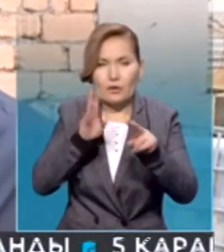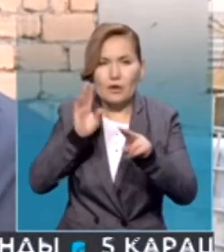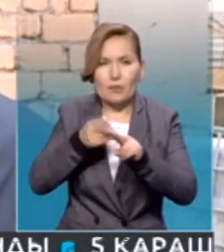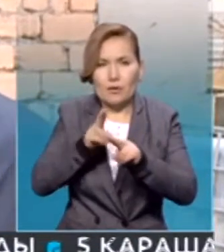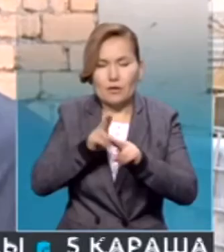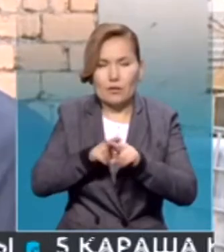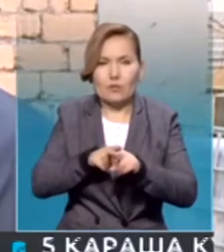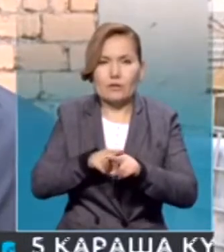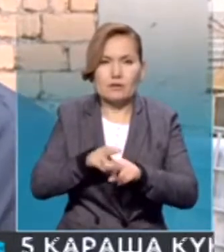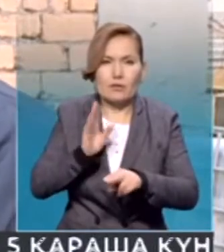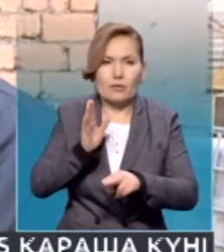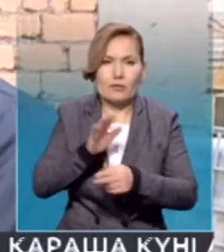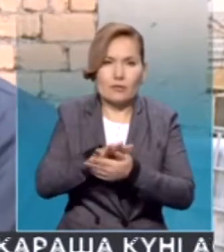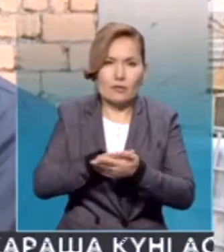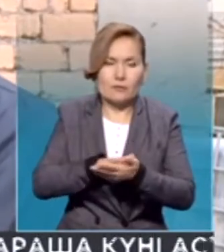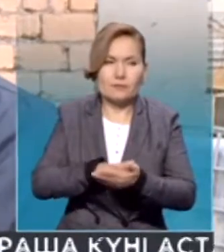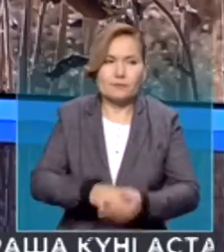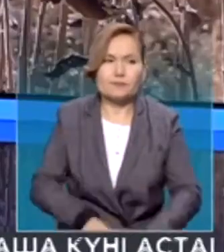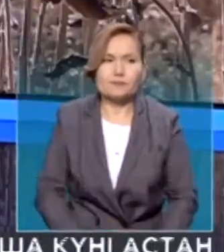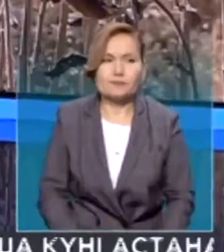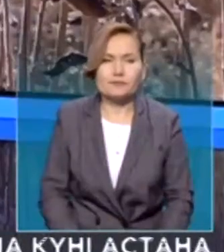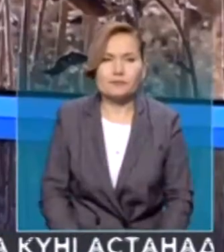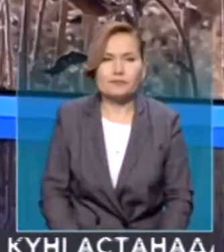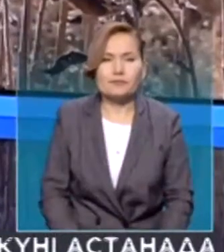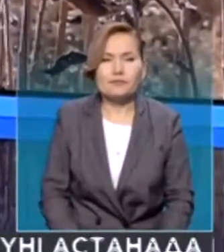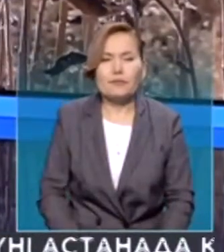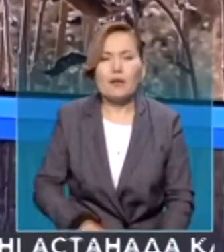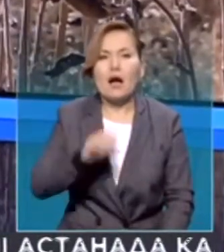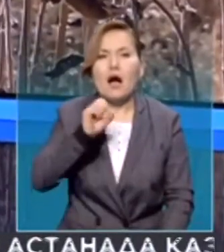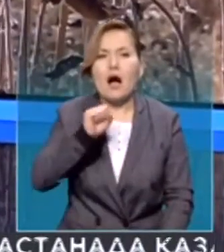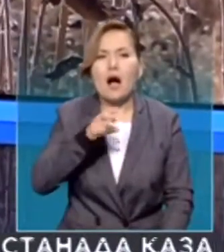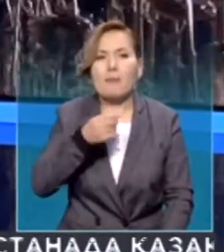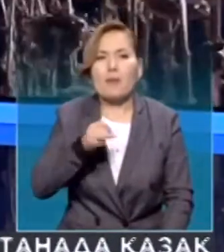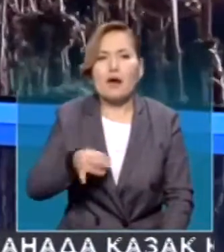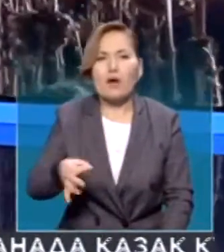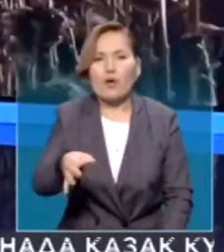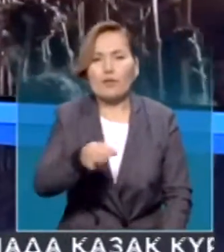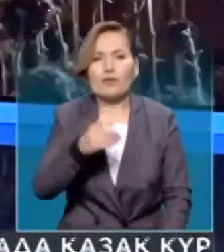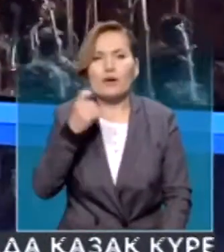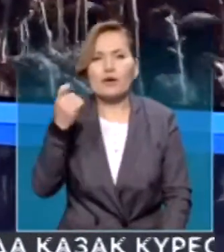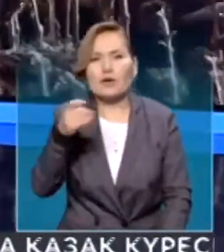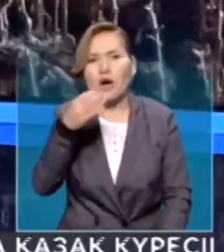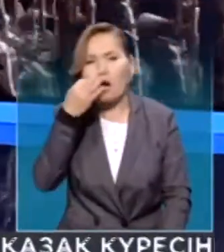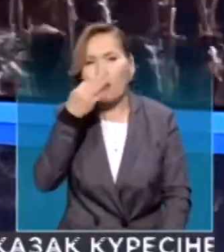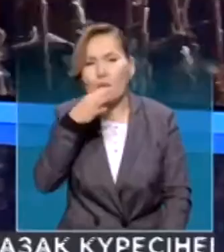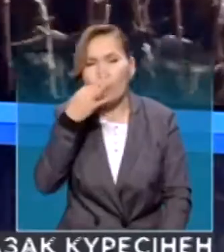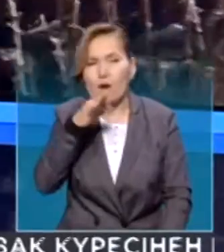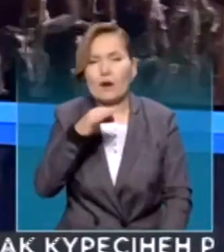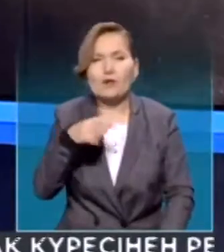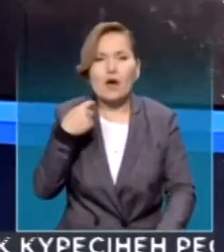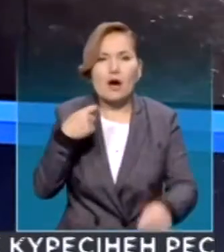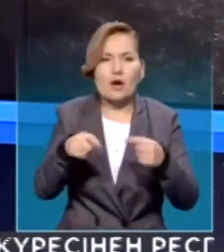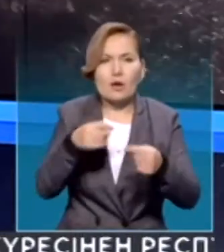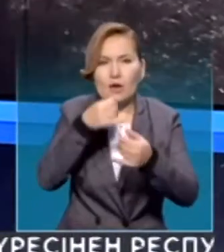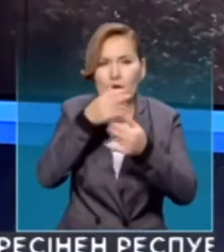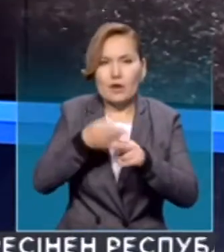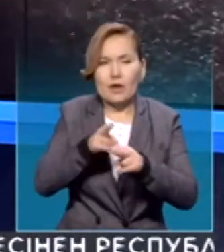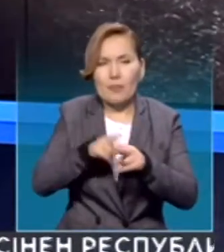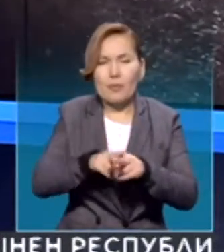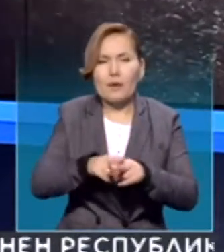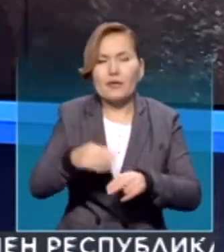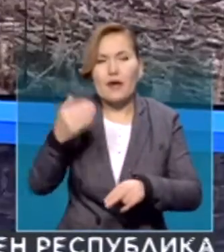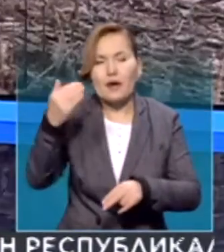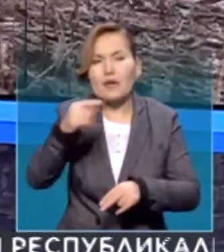ар карай курулушун жалгастырууга болот. Абай облысынын шаруалары күнбагысты өткүзүүдө кедергиге тап болду. Бул өнүм